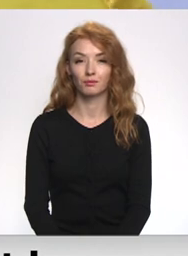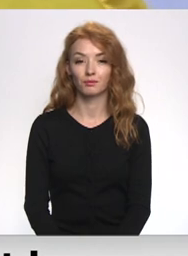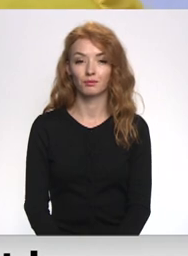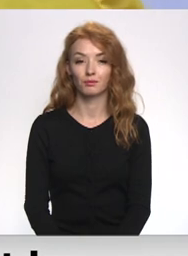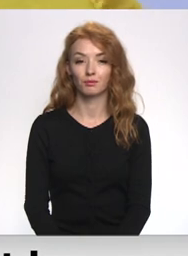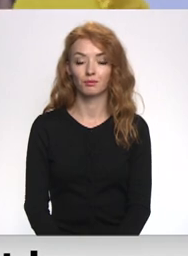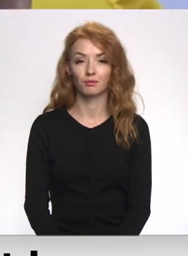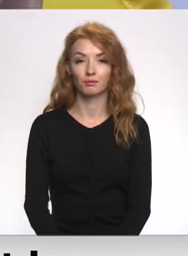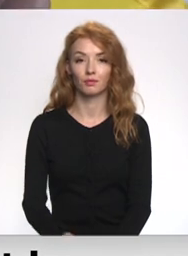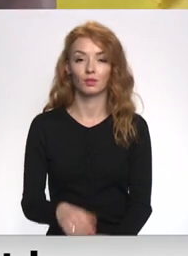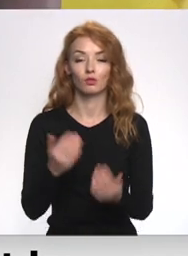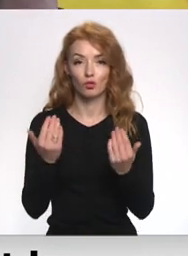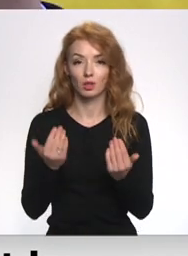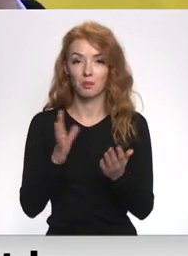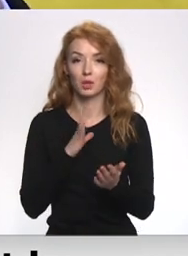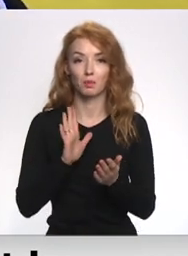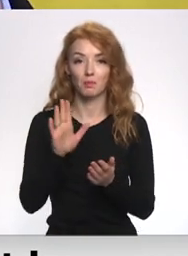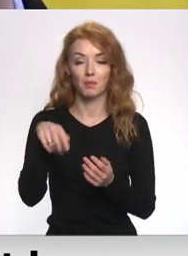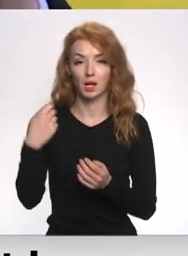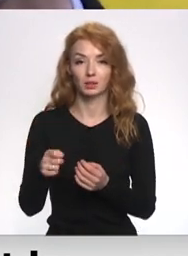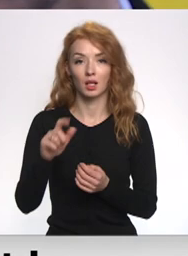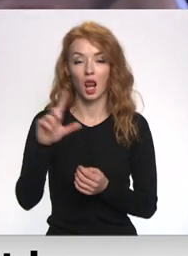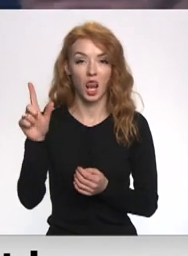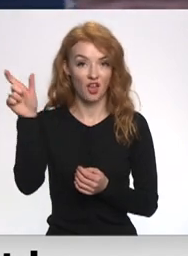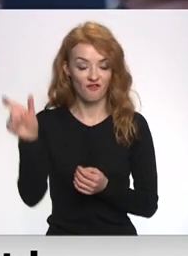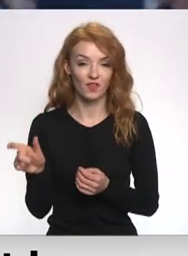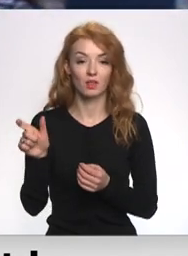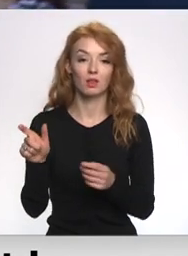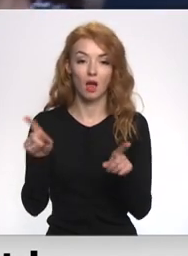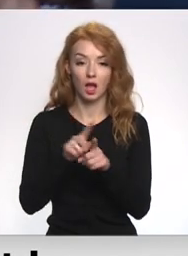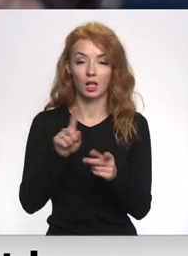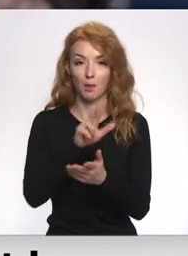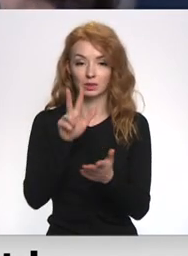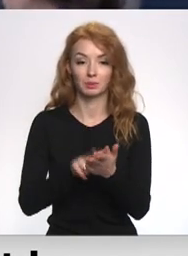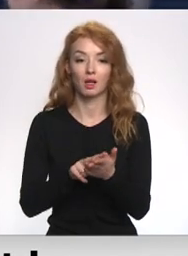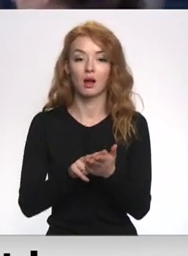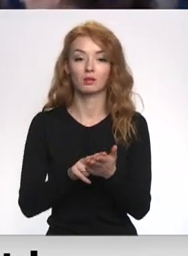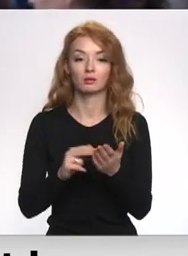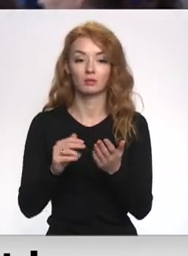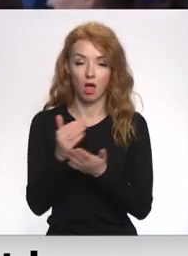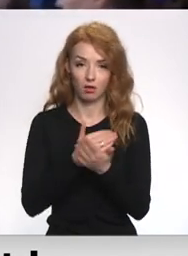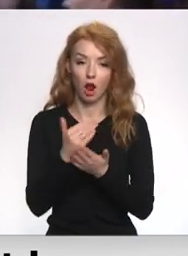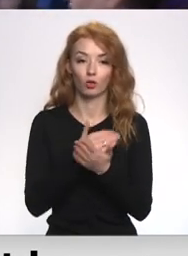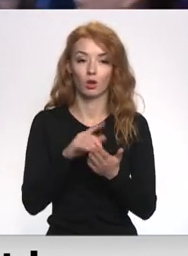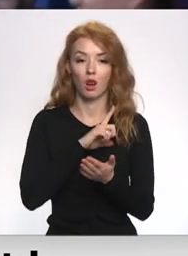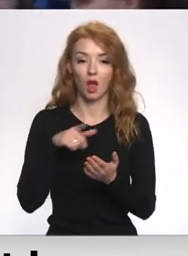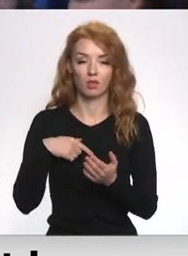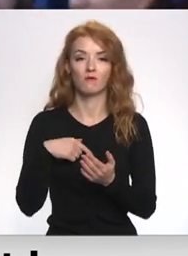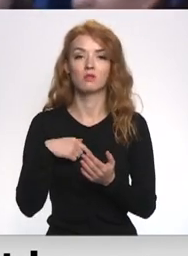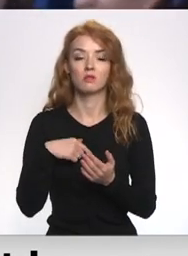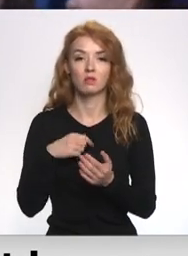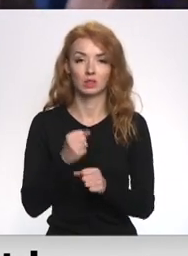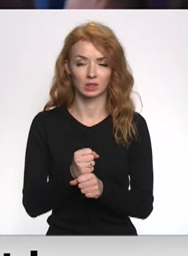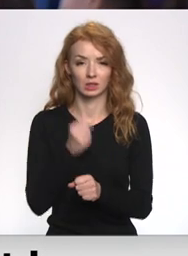нас. Šodien esmu bijis arī pie prezidenta kunga Egila Levita, kur viņš apstiprināja arī atkārtēju reizi Latvijas stingru